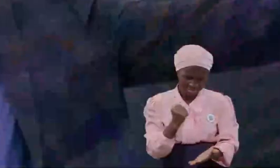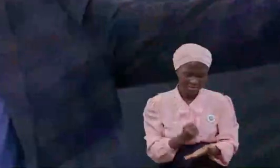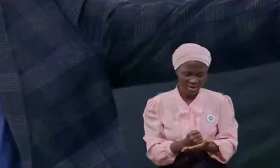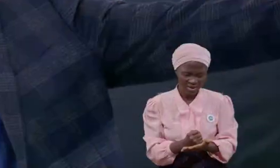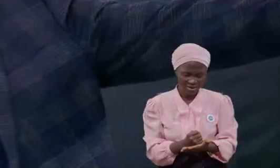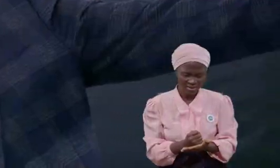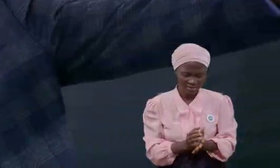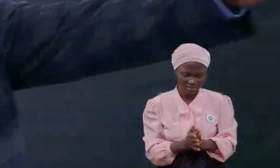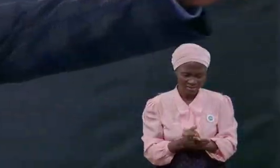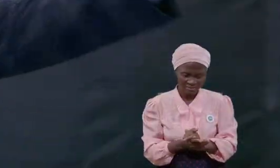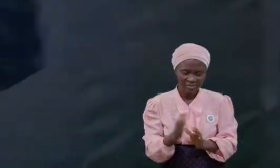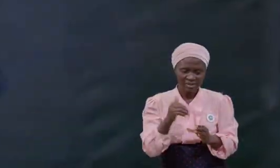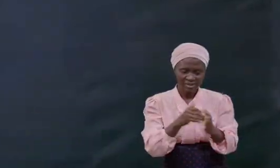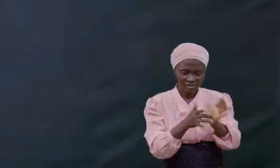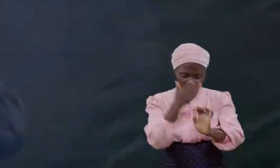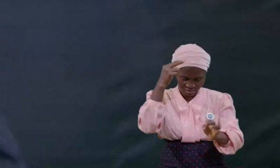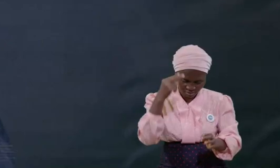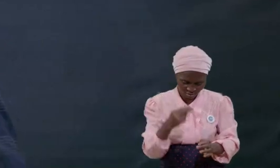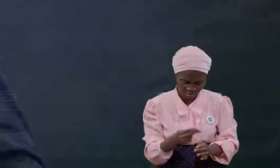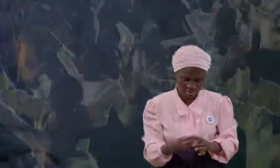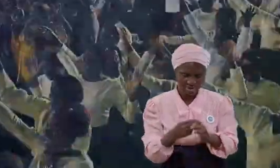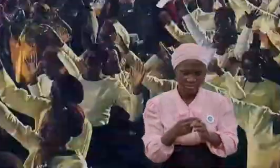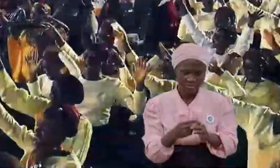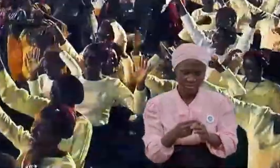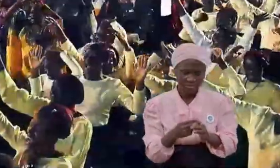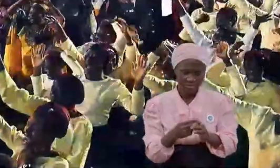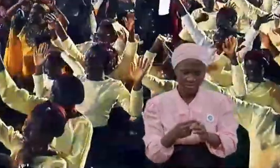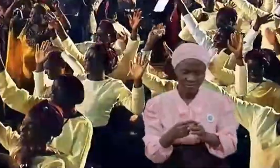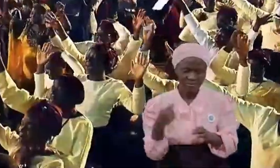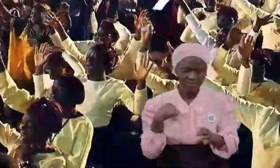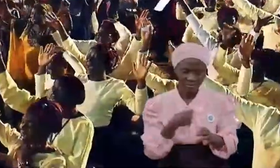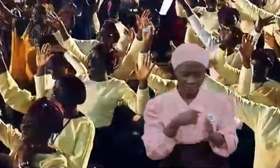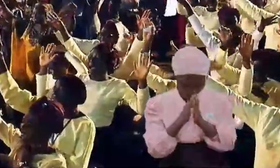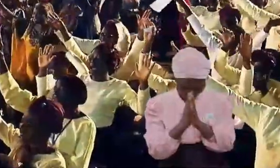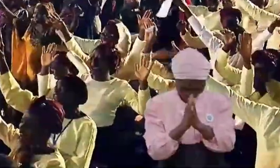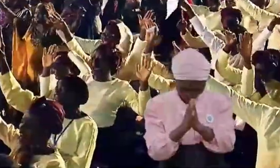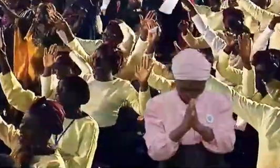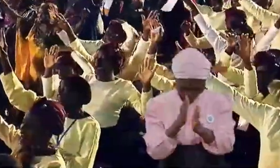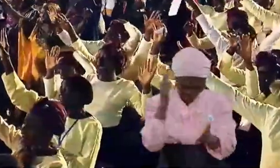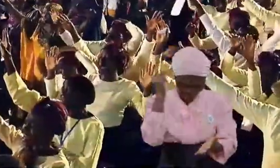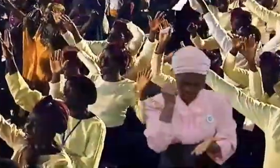Au nom de Jésus, nous prions.